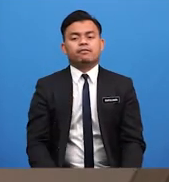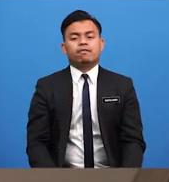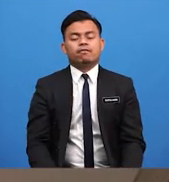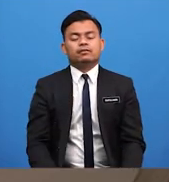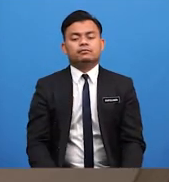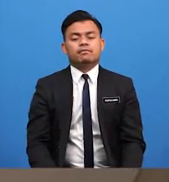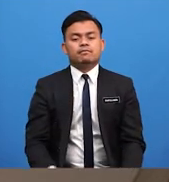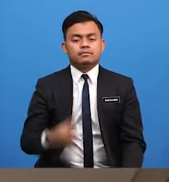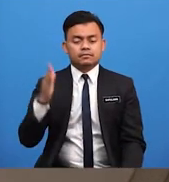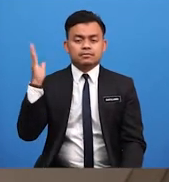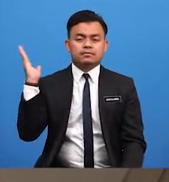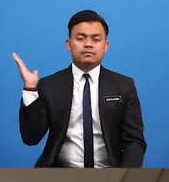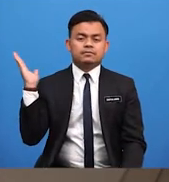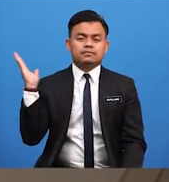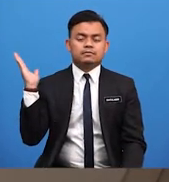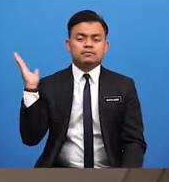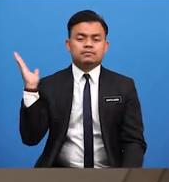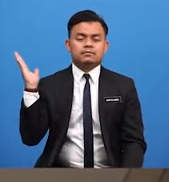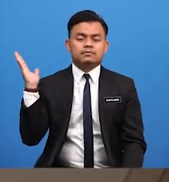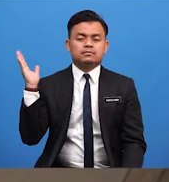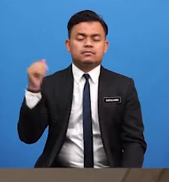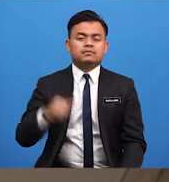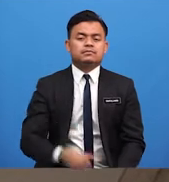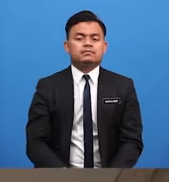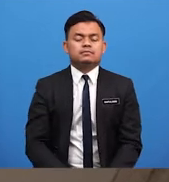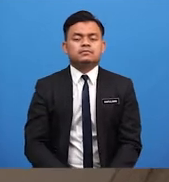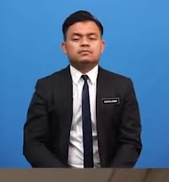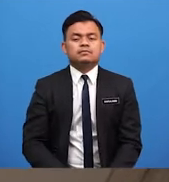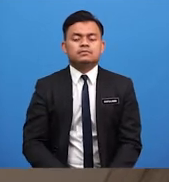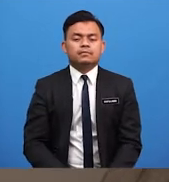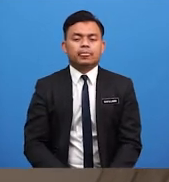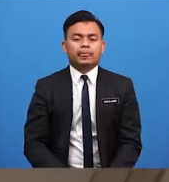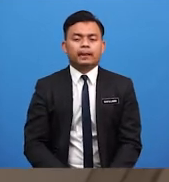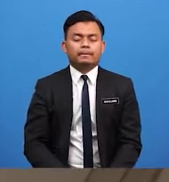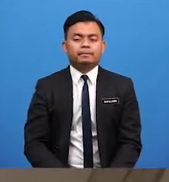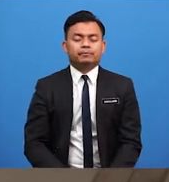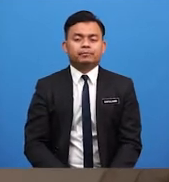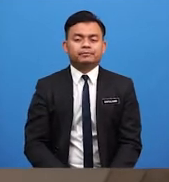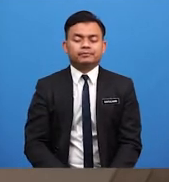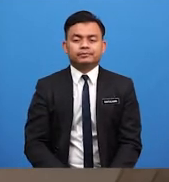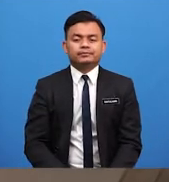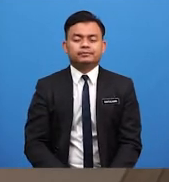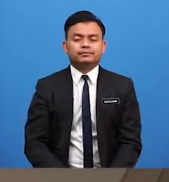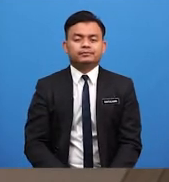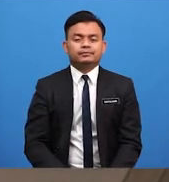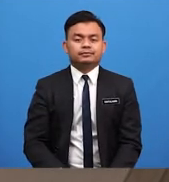20 gram ikan bilis yang telah dicuci dan ditapis.